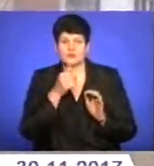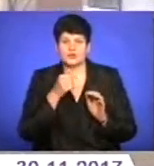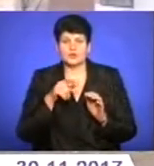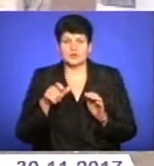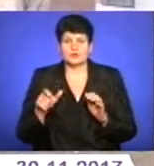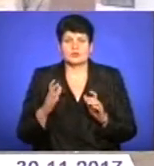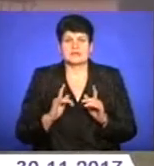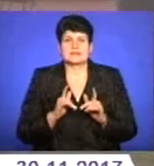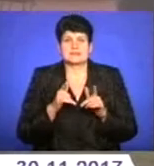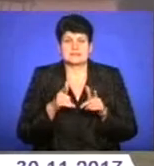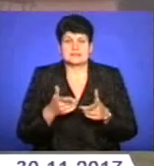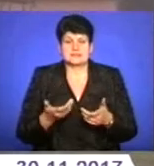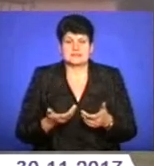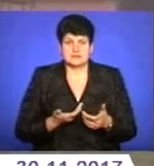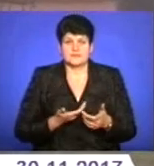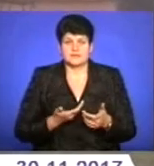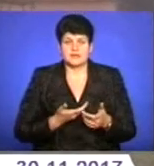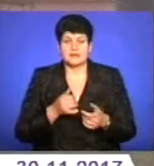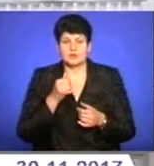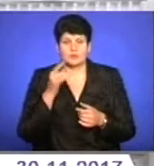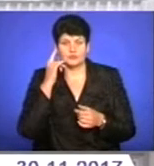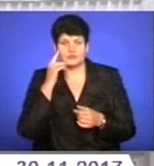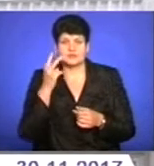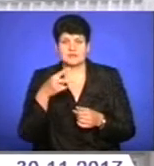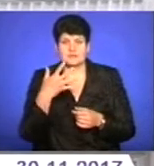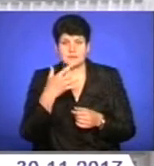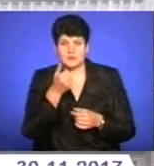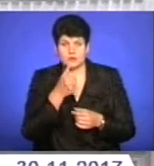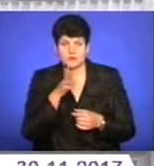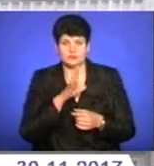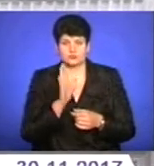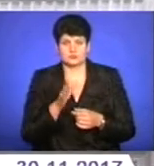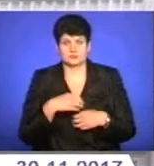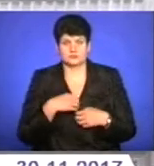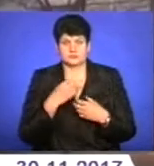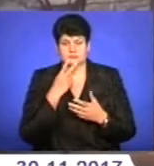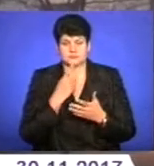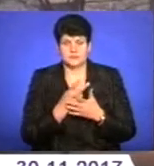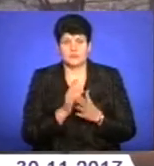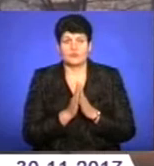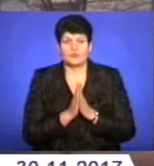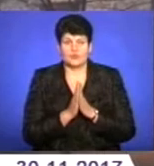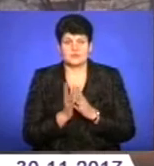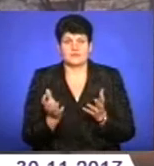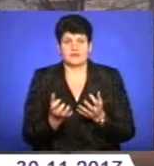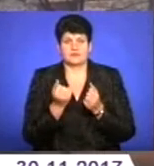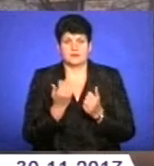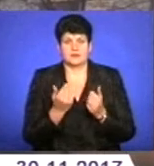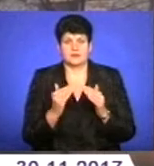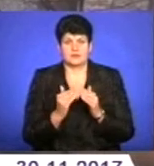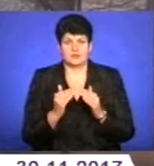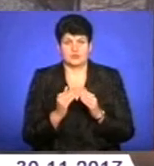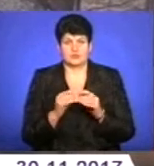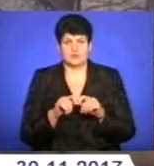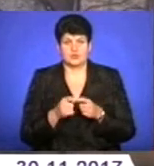які заселялись і подумати не могли, що за 25 років не матиме такий вигляд. Мешканці просять врятувати їхню багатоповерхівку від